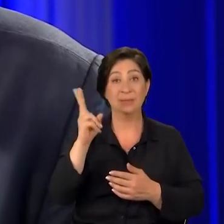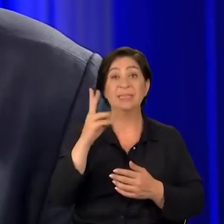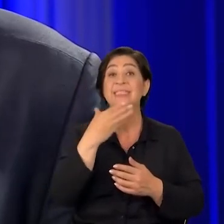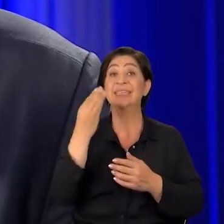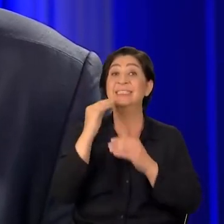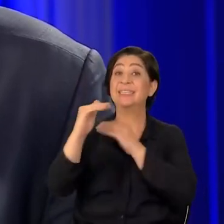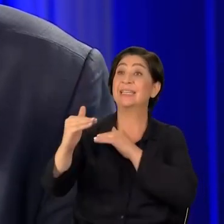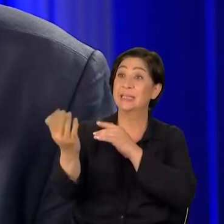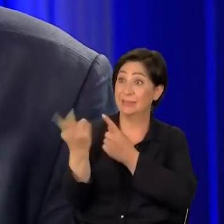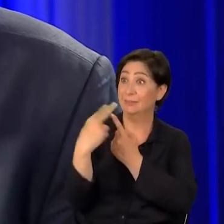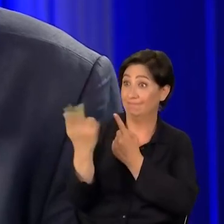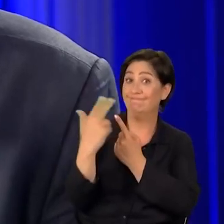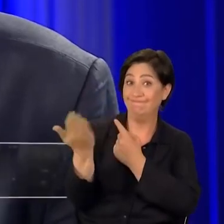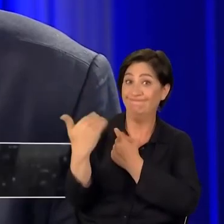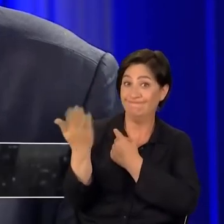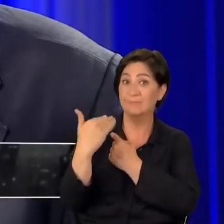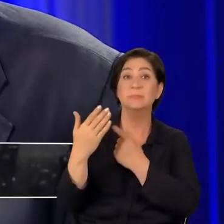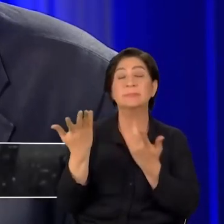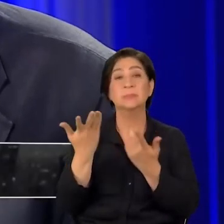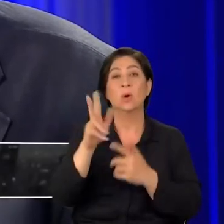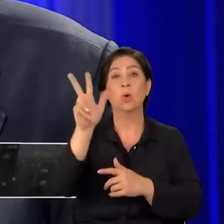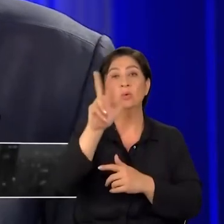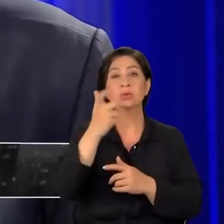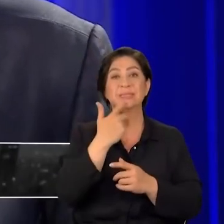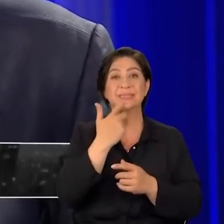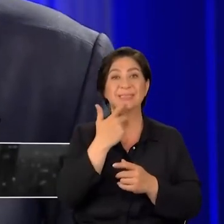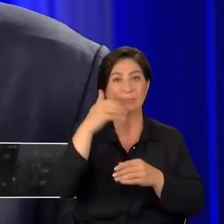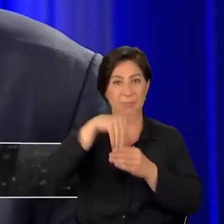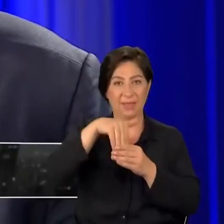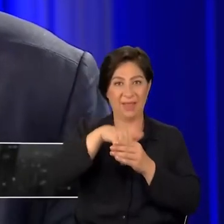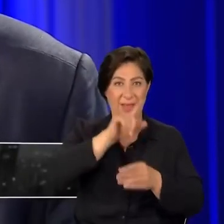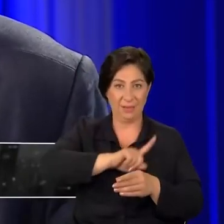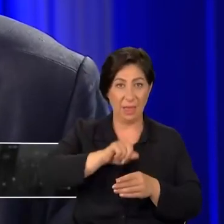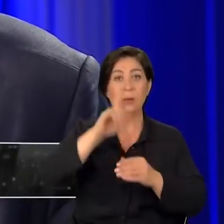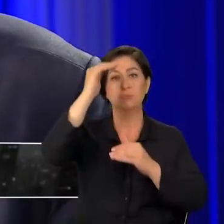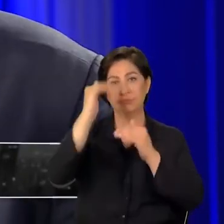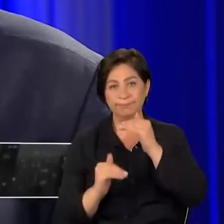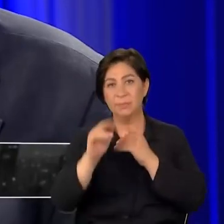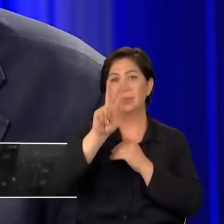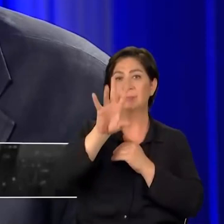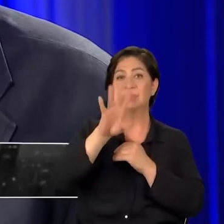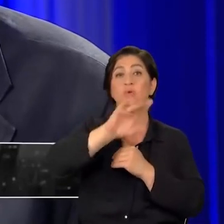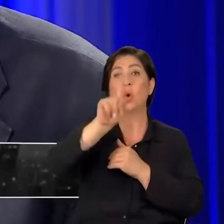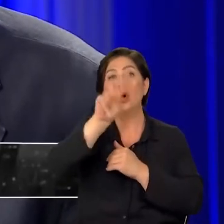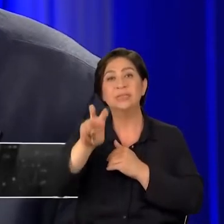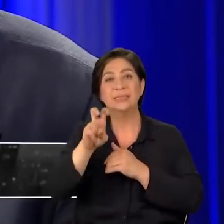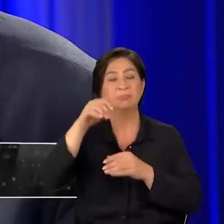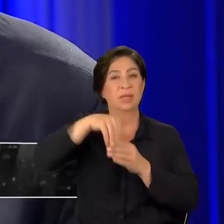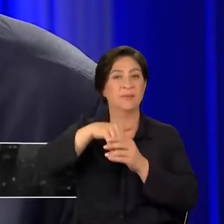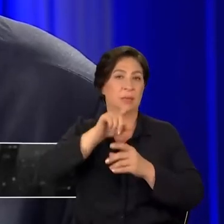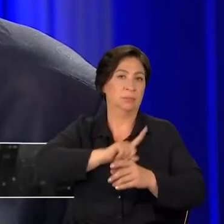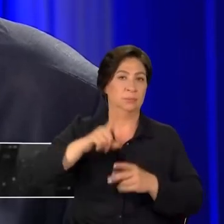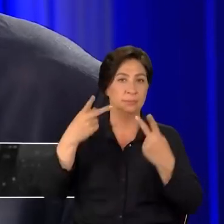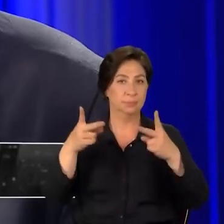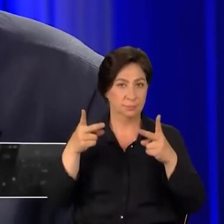gençleri siyasete katmak için bir sürü şey yaptı. Yani bunlardan en önemlisi mesela işte 30 yaştı biliyorsunuz milletvekili. Onu 25'e çekti, sonra 18